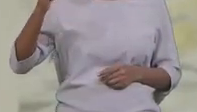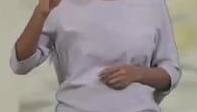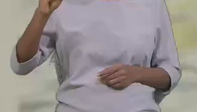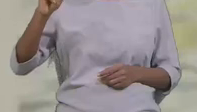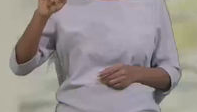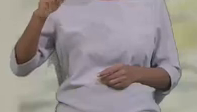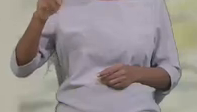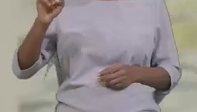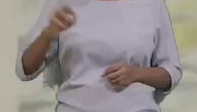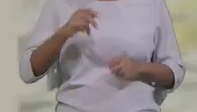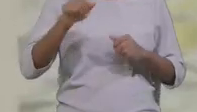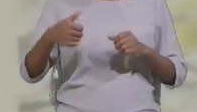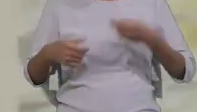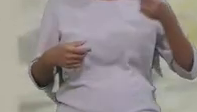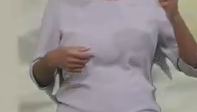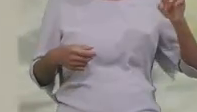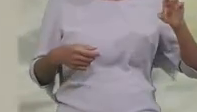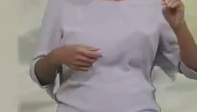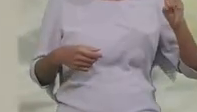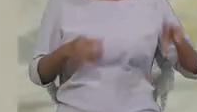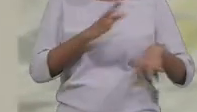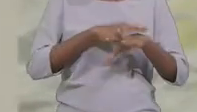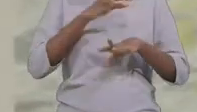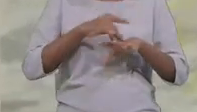D'un Nebuchadnezzar, d'un héros de sur terre.